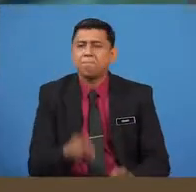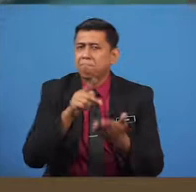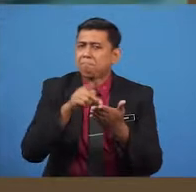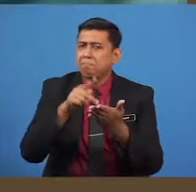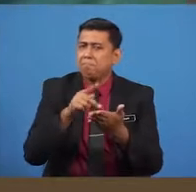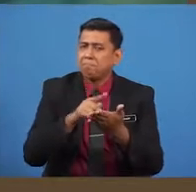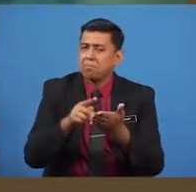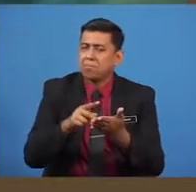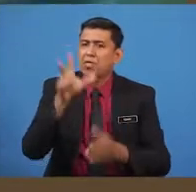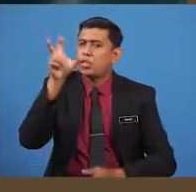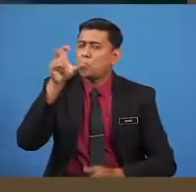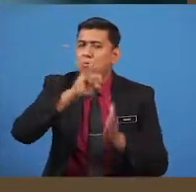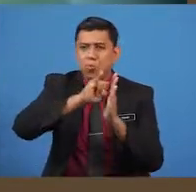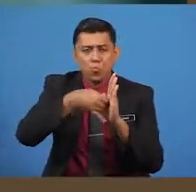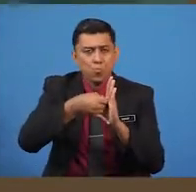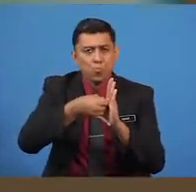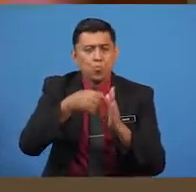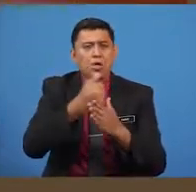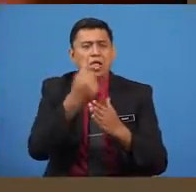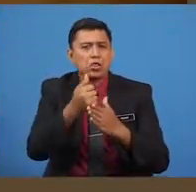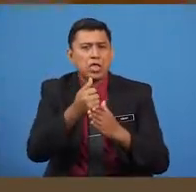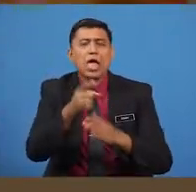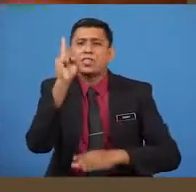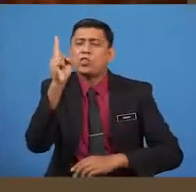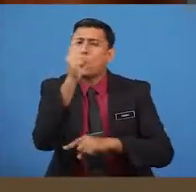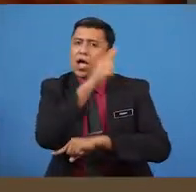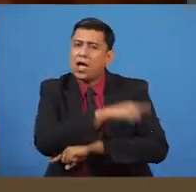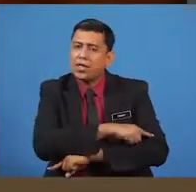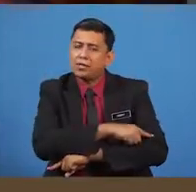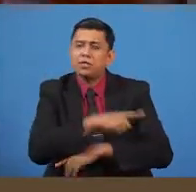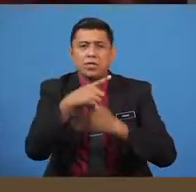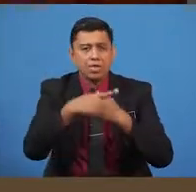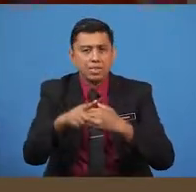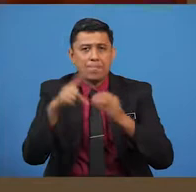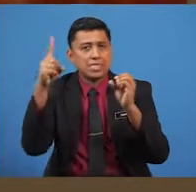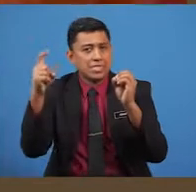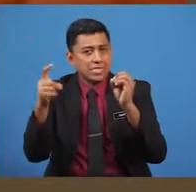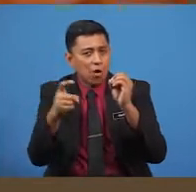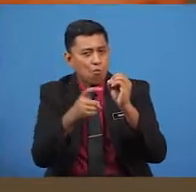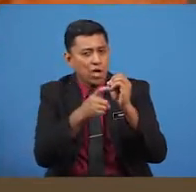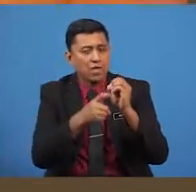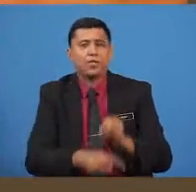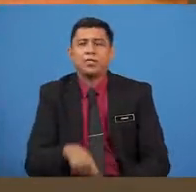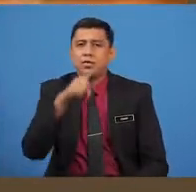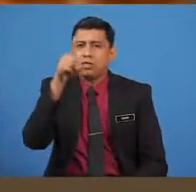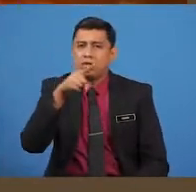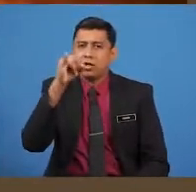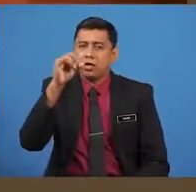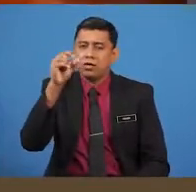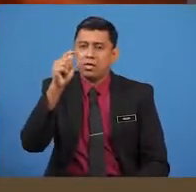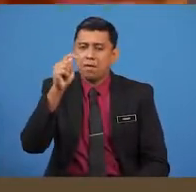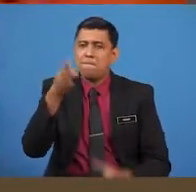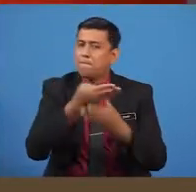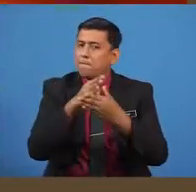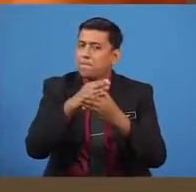Kira-kira 30 jam ataupun dalam masa satu hari selepas persenyawaan, zigot akan mula